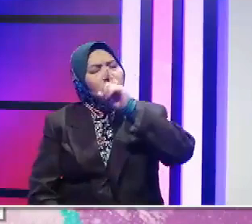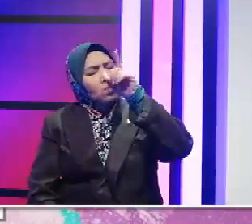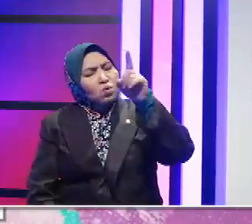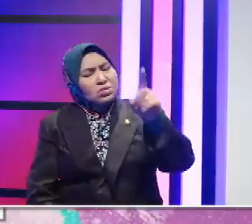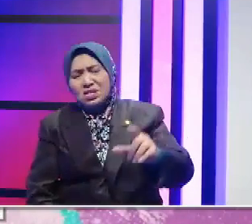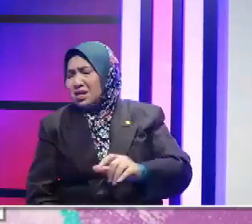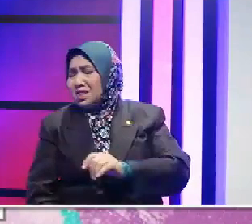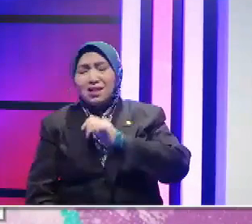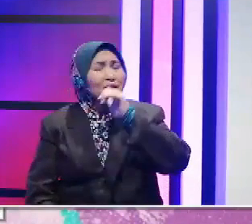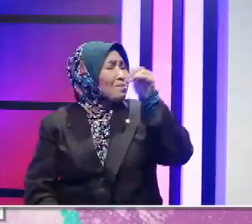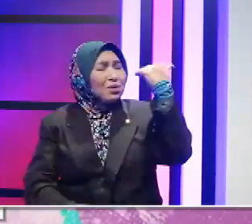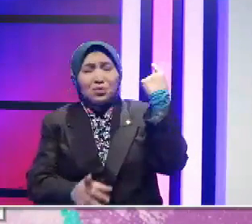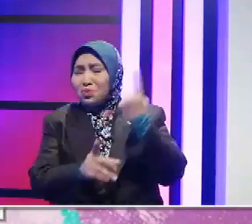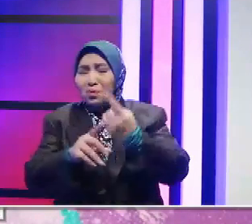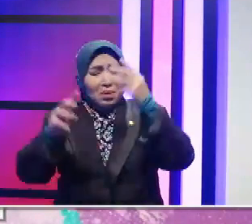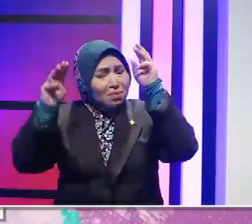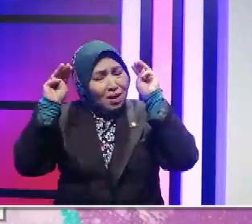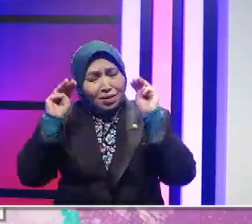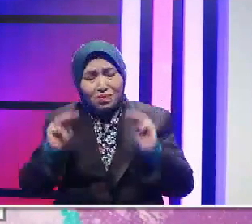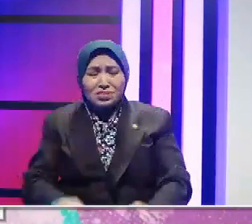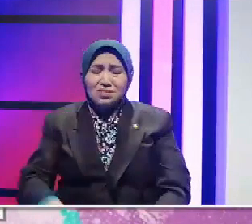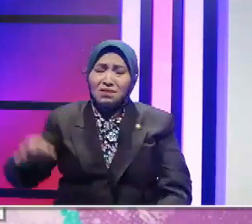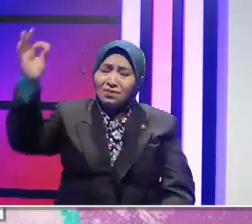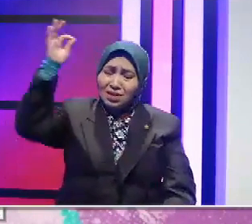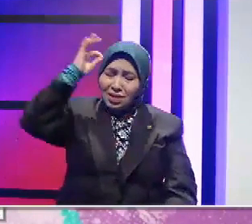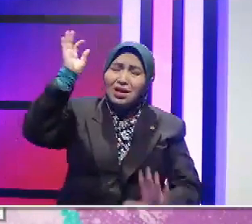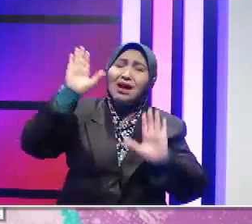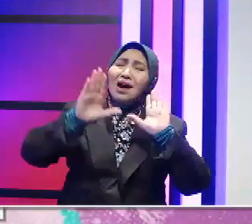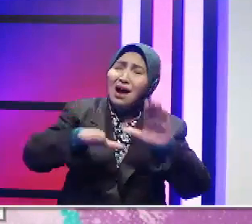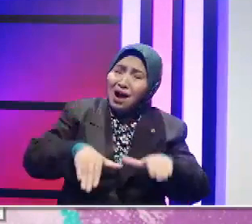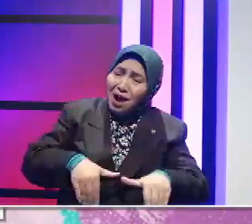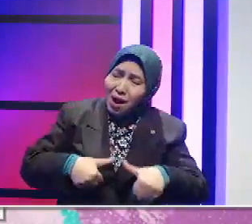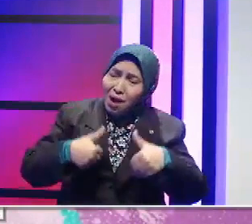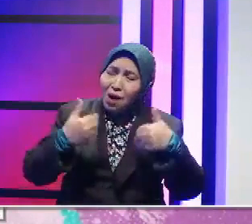وأنهم ظنوا كما